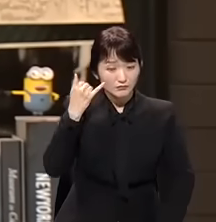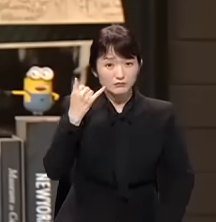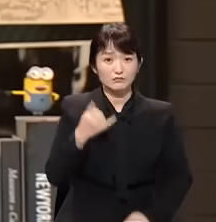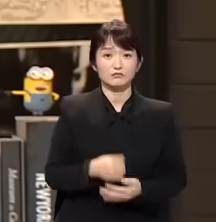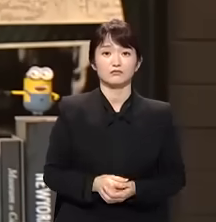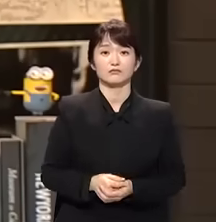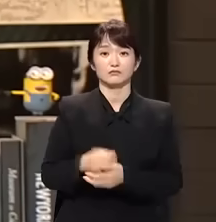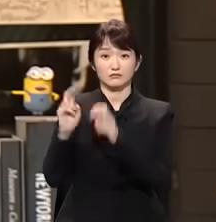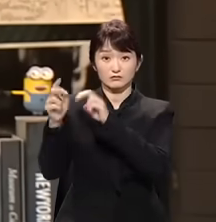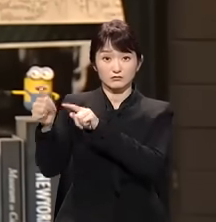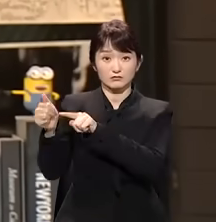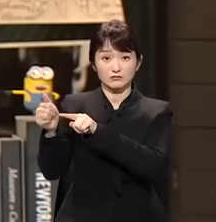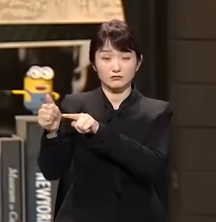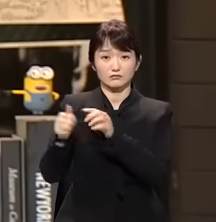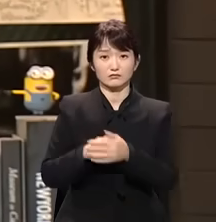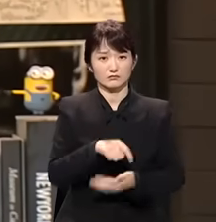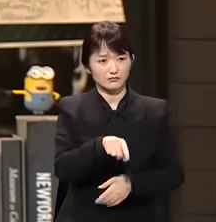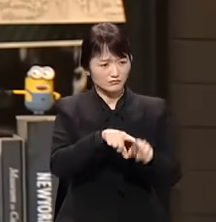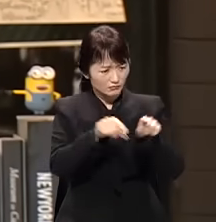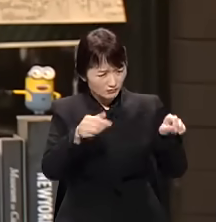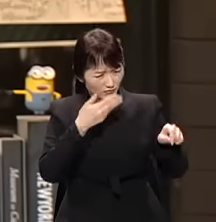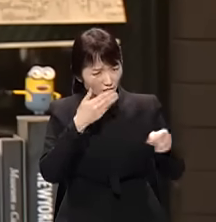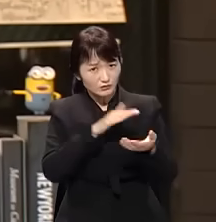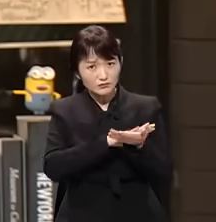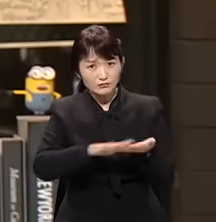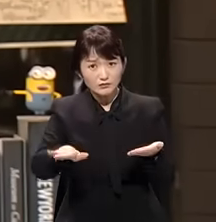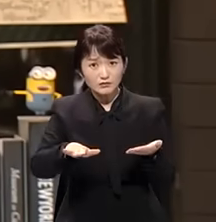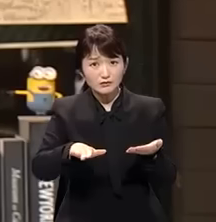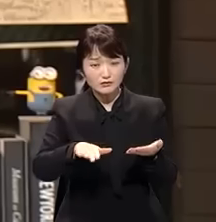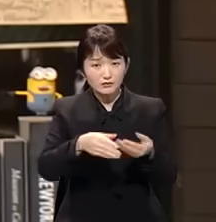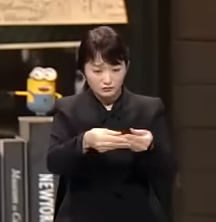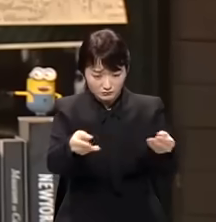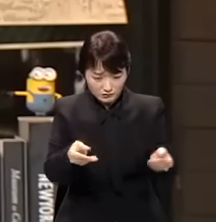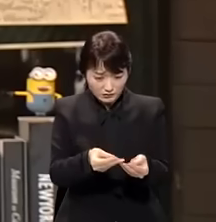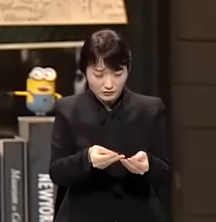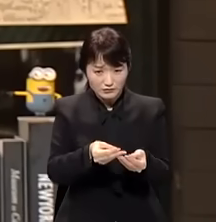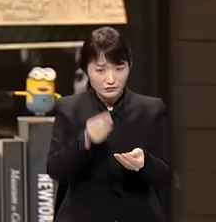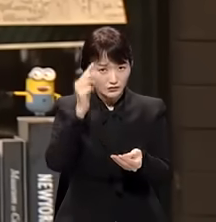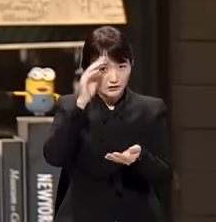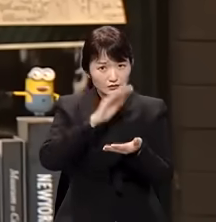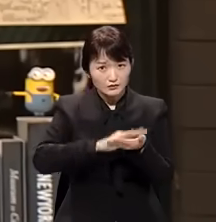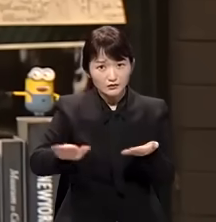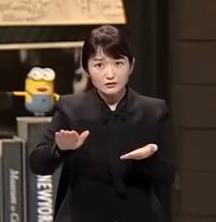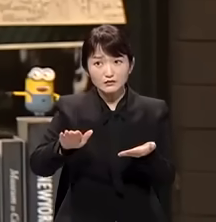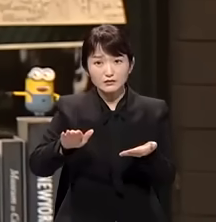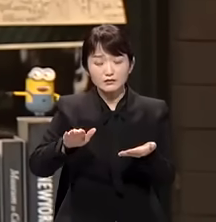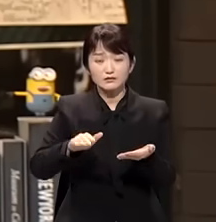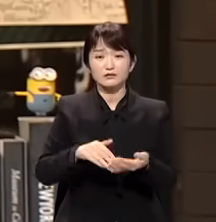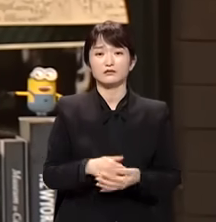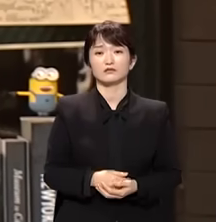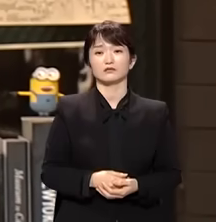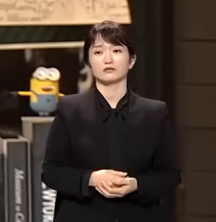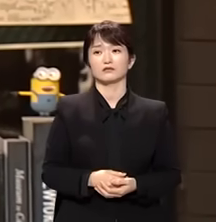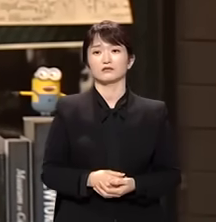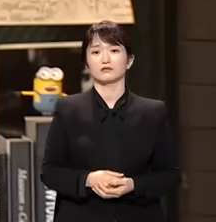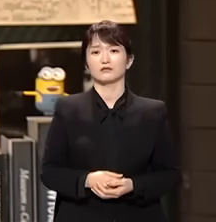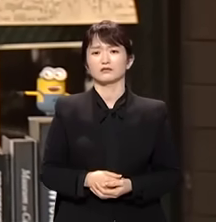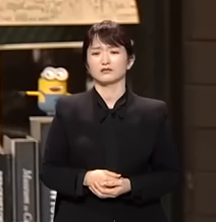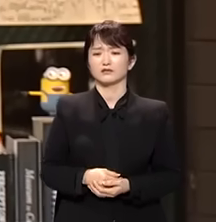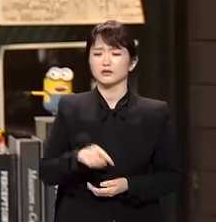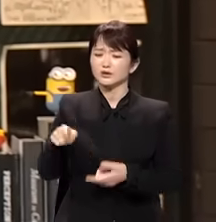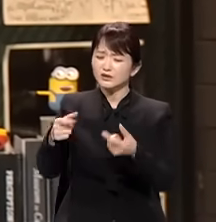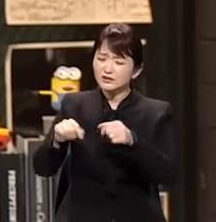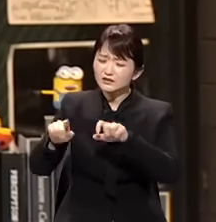어 사장님이 사람들 음식 다 먹었는데요 그릇이 싹 비어 있어요 박변호사 님 와